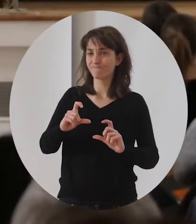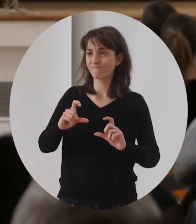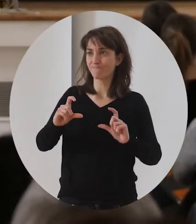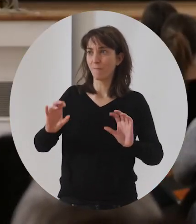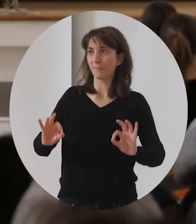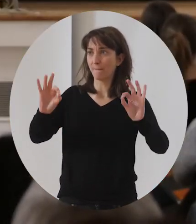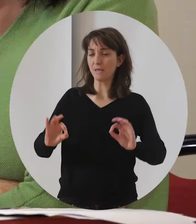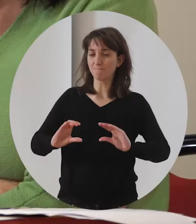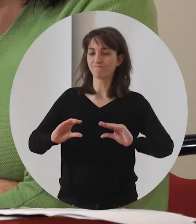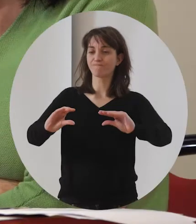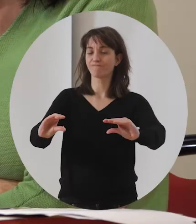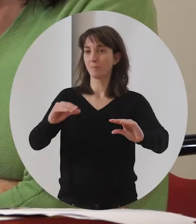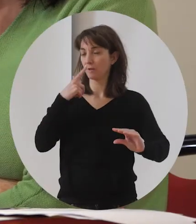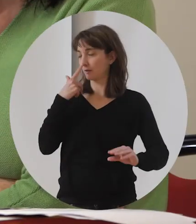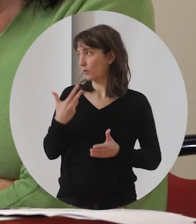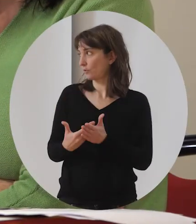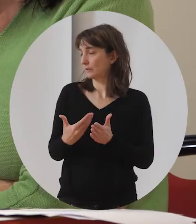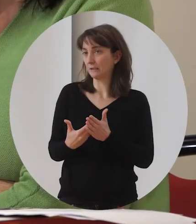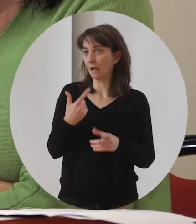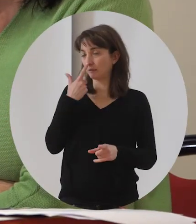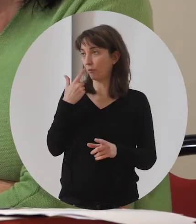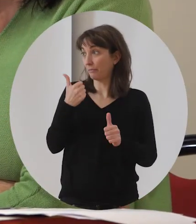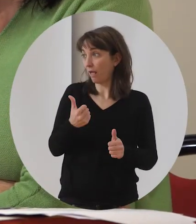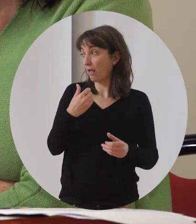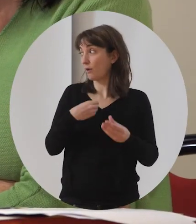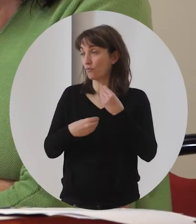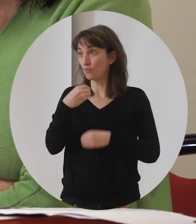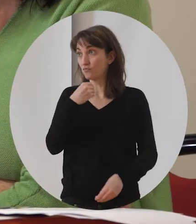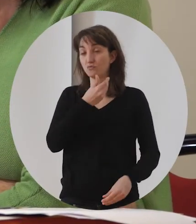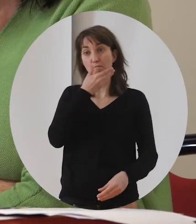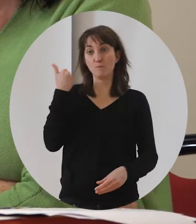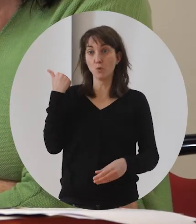d'épaisseur? Est-ce que ça, c'est positif ou est-ce qu'il vaut plutôt